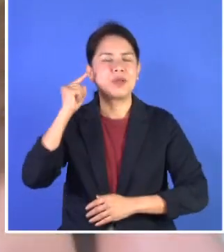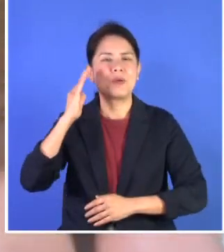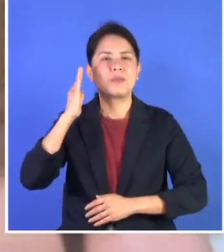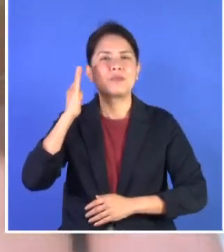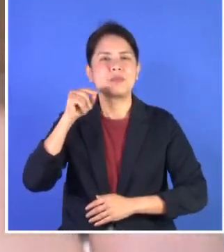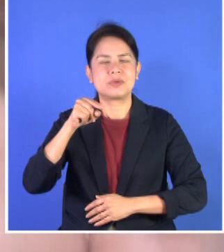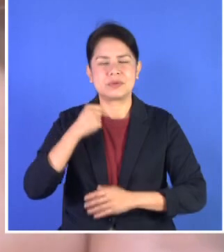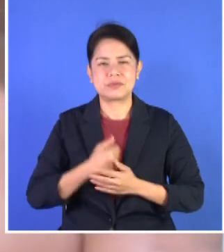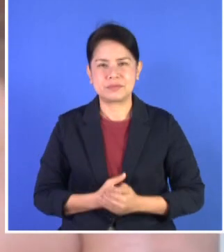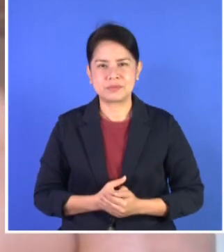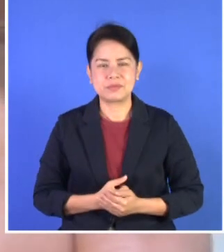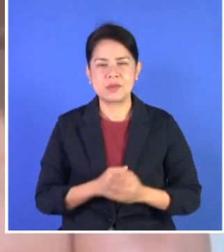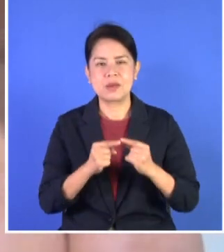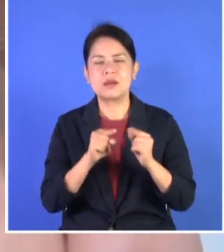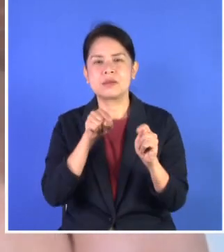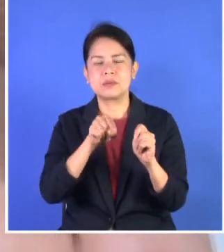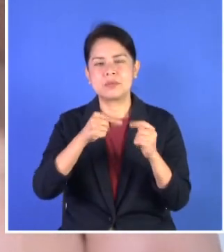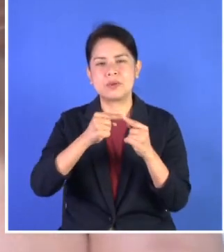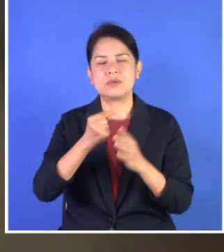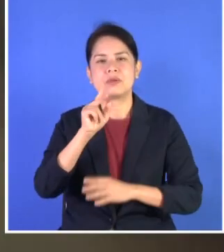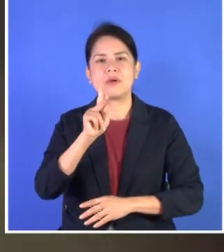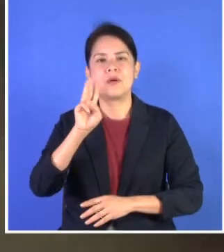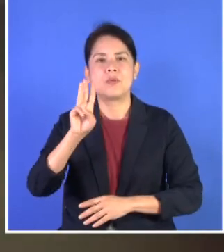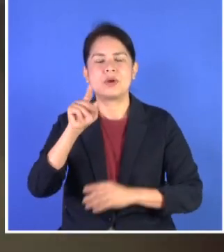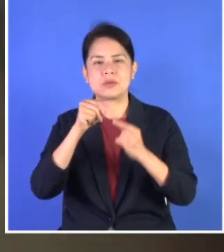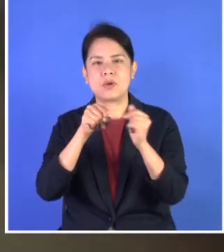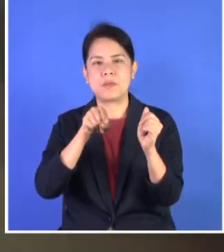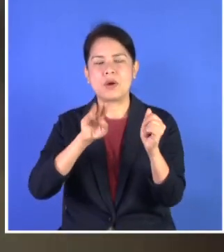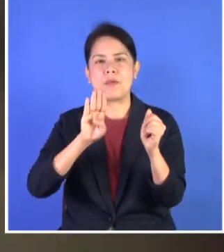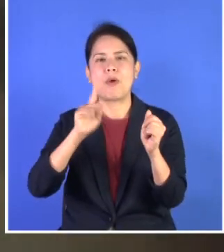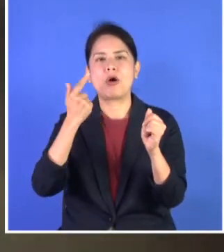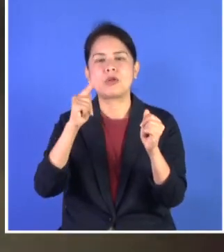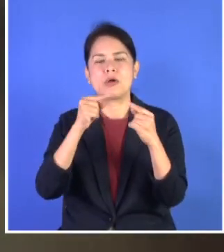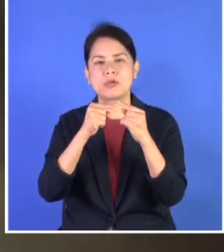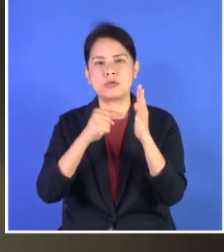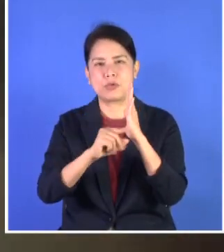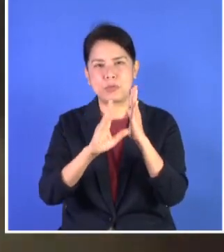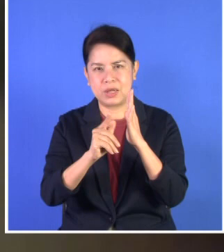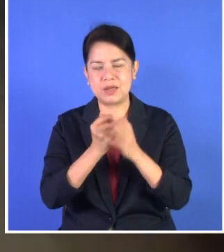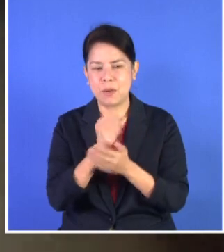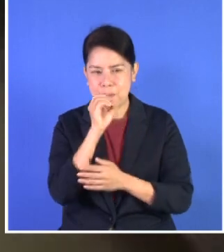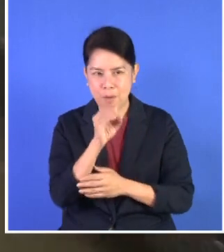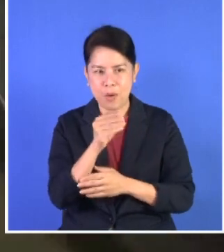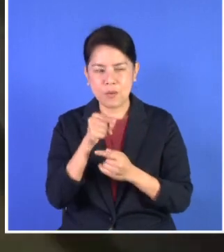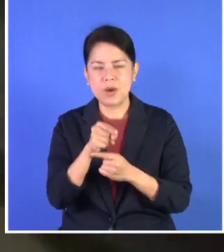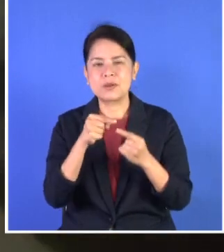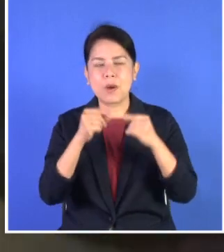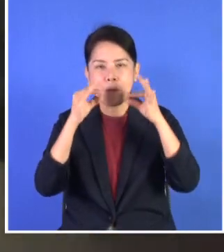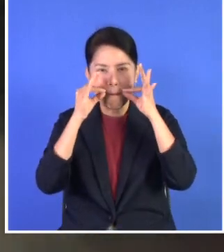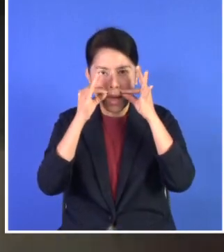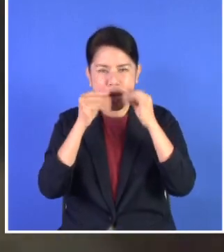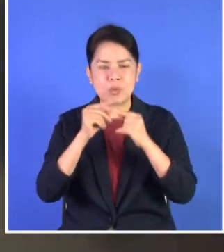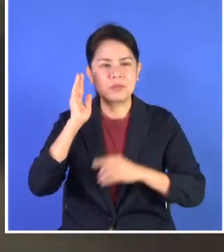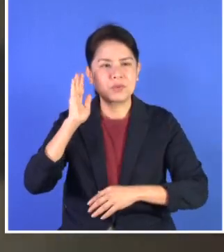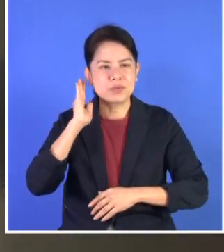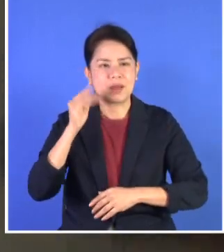อายุ 40ปีนะคะอยู่ที่ตำบลบ่อกวางทองอำเภอบ่อทองจังหวัดชลบุรีพูดถึงเจ้าแมวตัวที่ว่านี้เขาบอกว่าแมันตัวผู้นะ